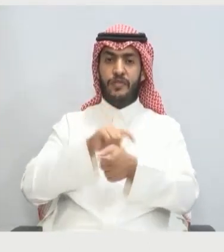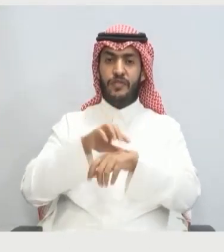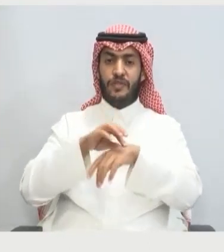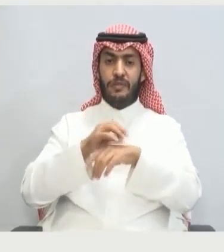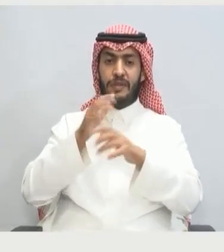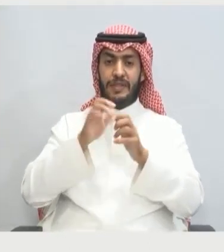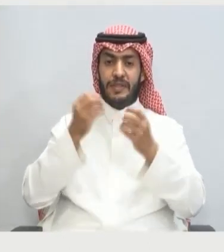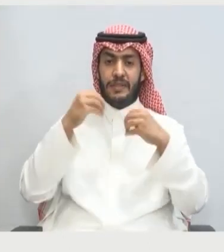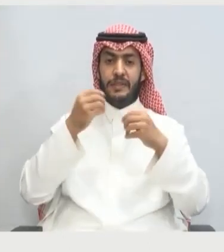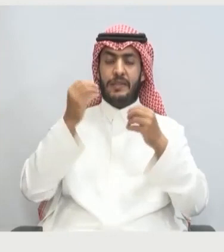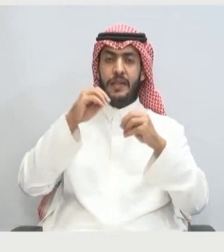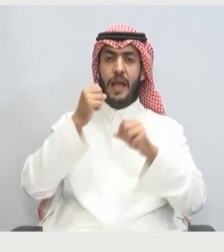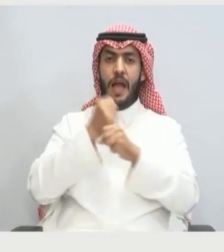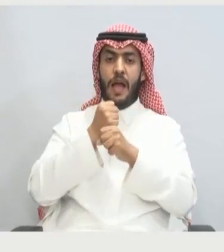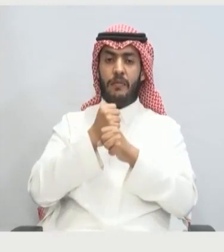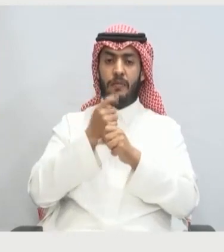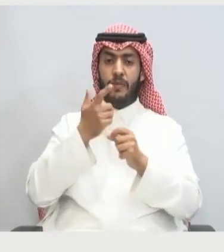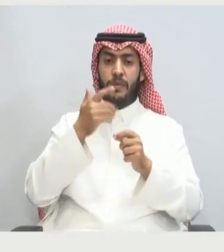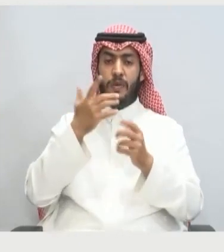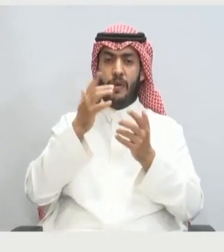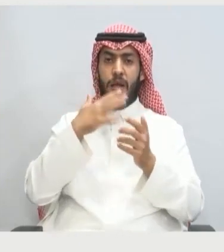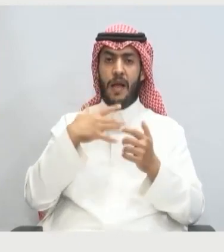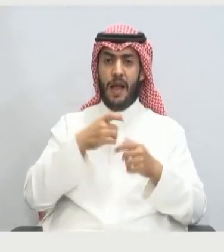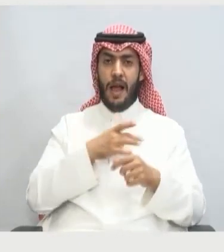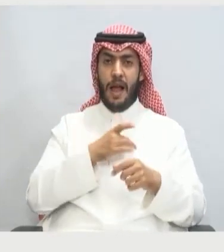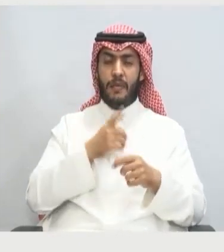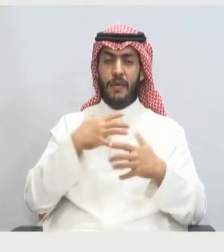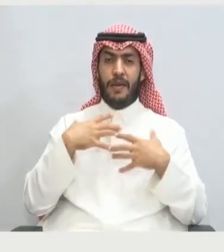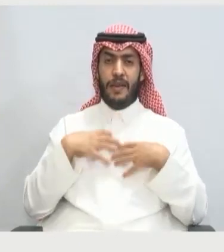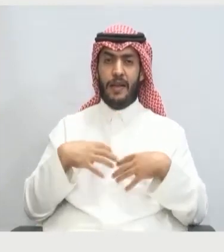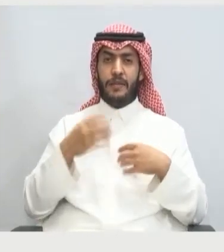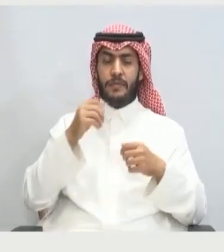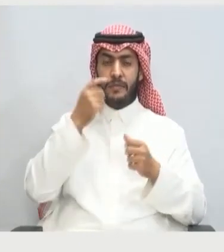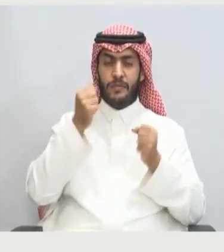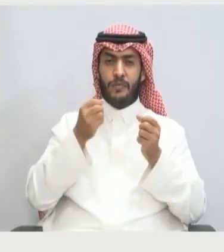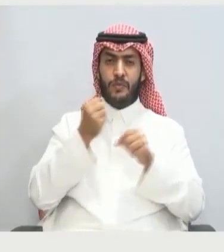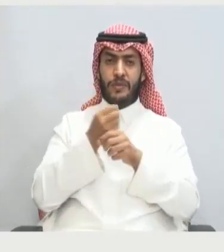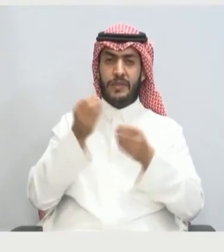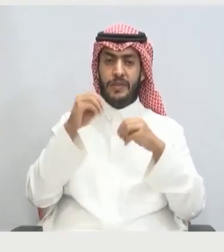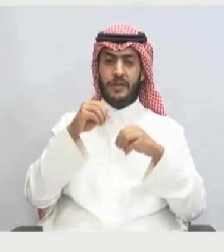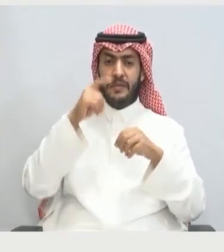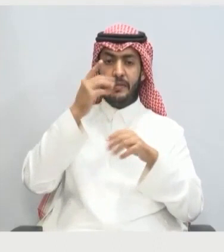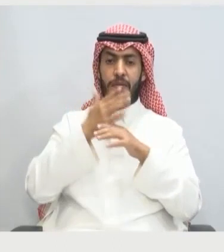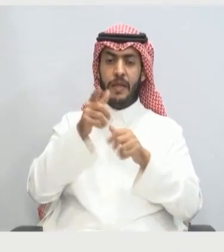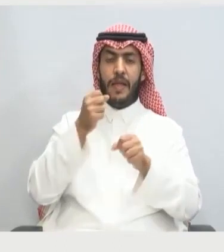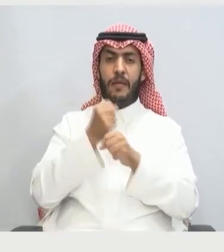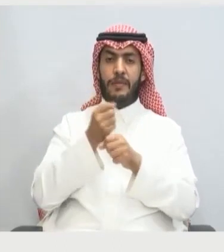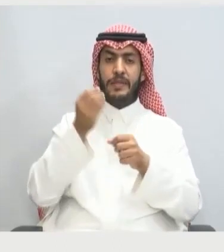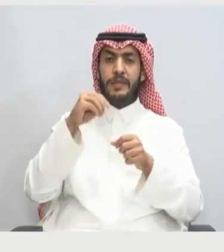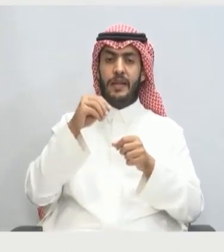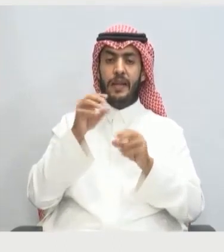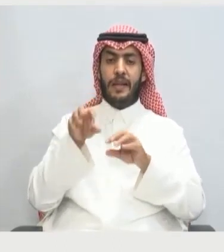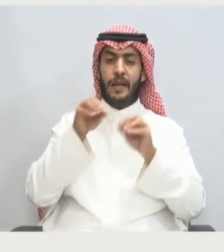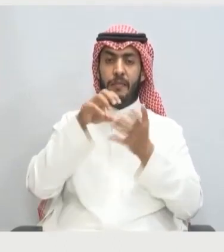تمددها اضافه الى زياده عمل القلب والرئه فستشعر انك مجهد نوعا ما من شان هذه العمليه زياده